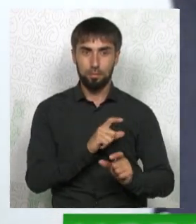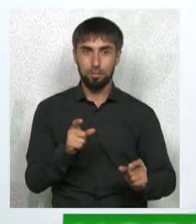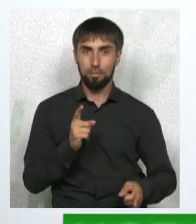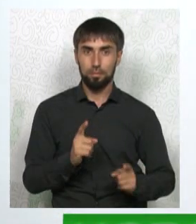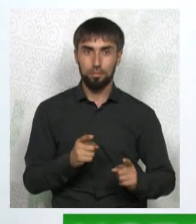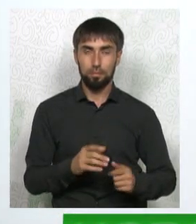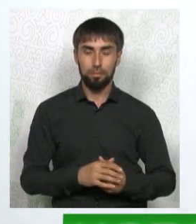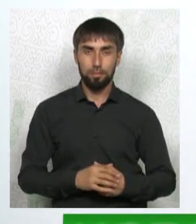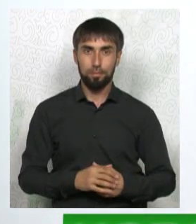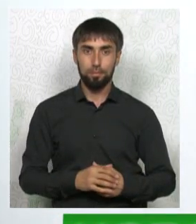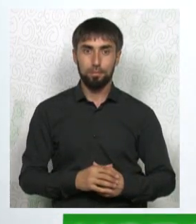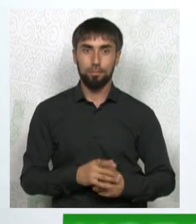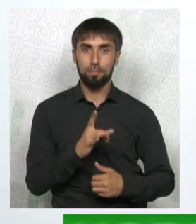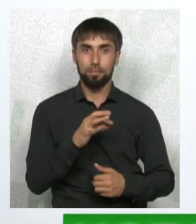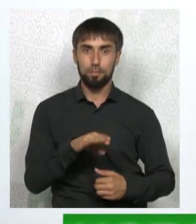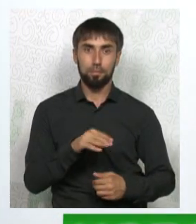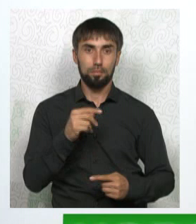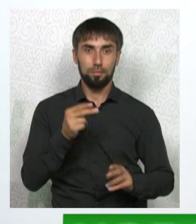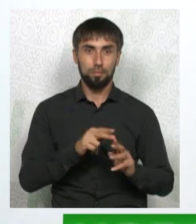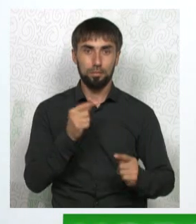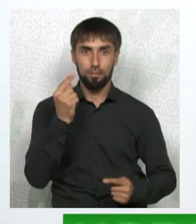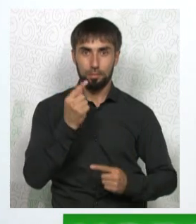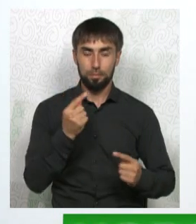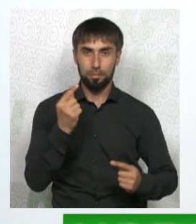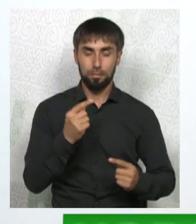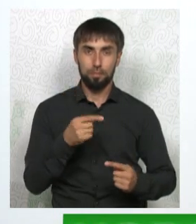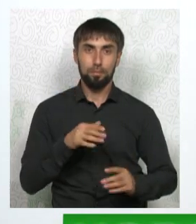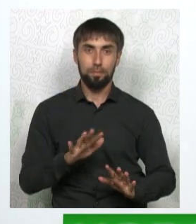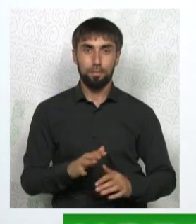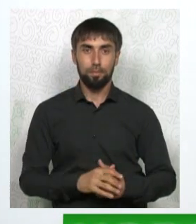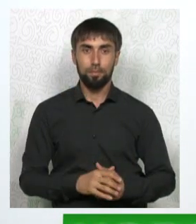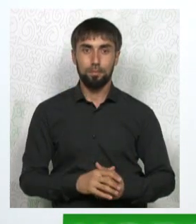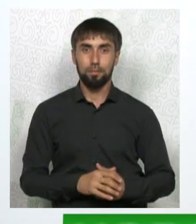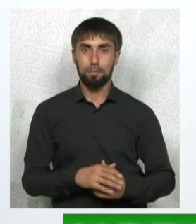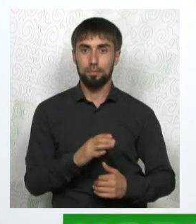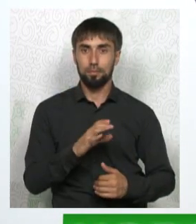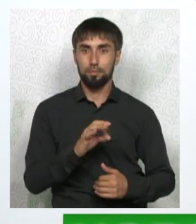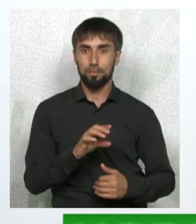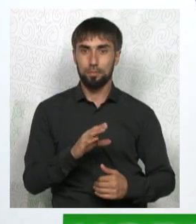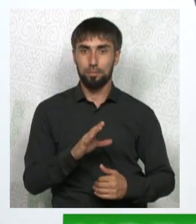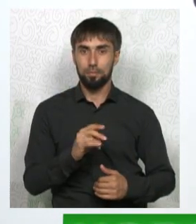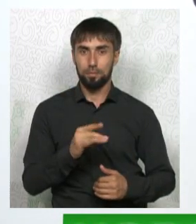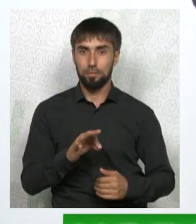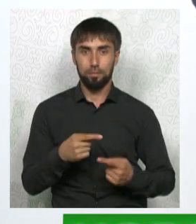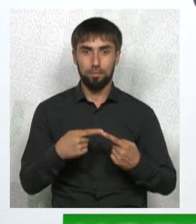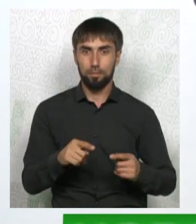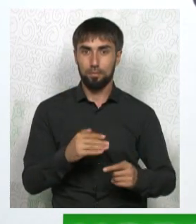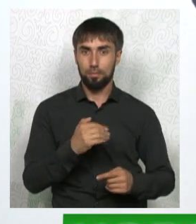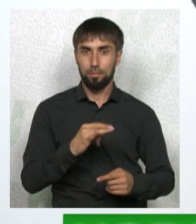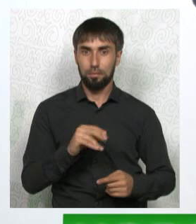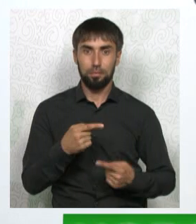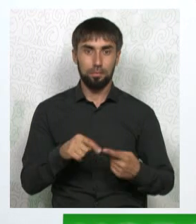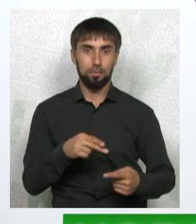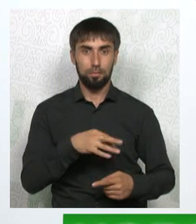реально рост технологический. То есть совершенно другая фабрика. Совершенно другие